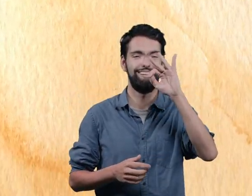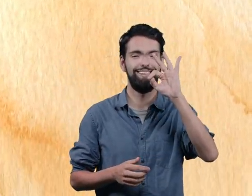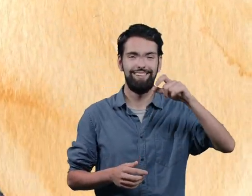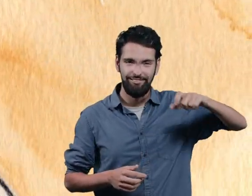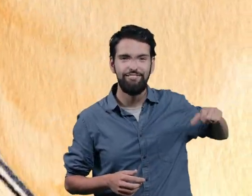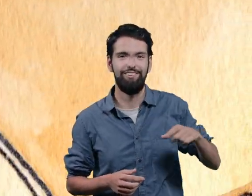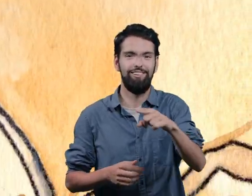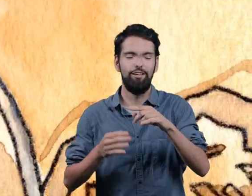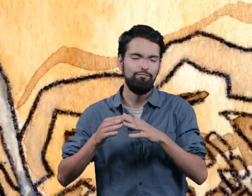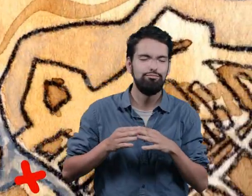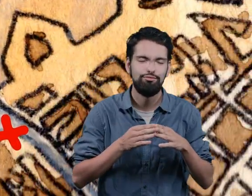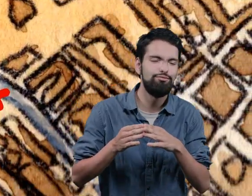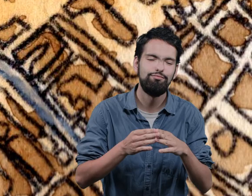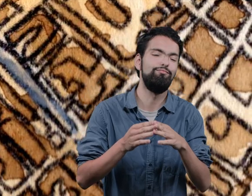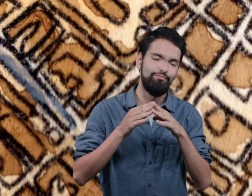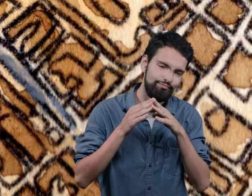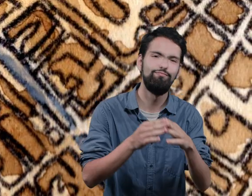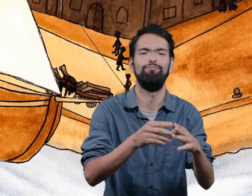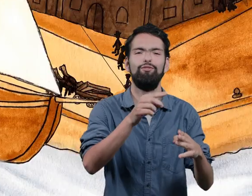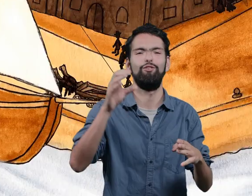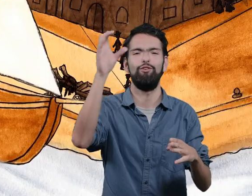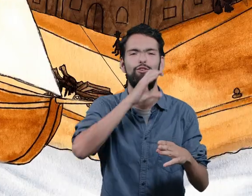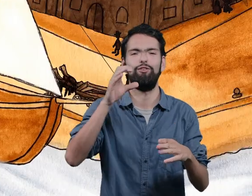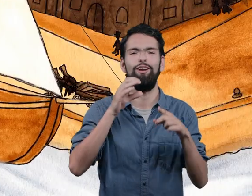Over het Reitdiep vaart het schip naar Groningen.